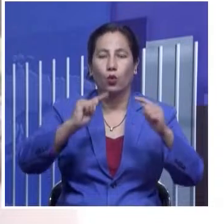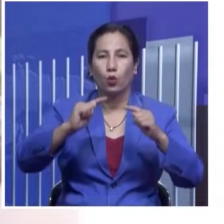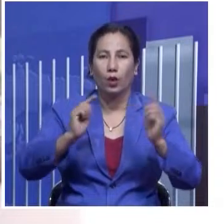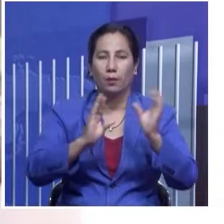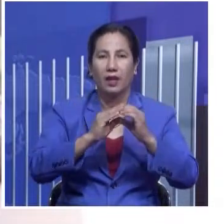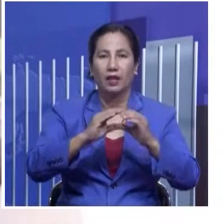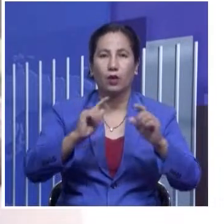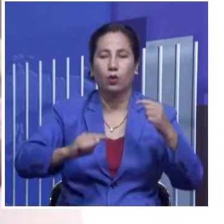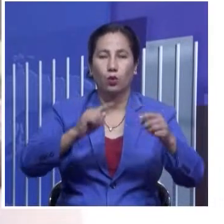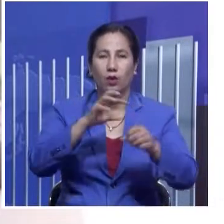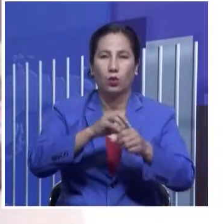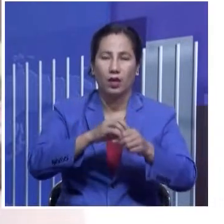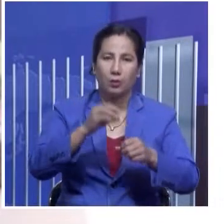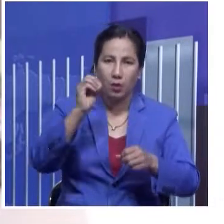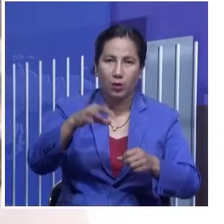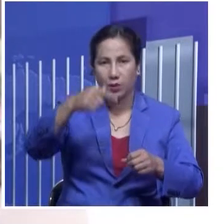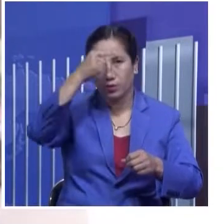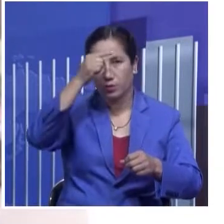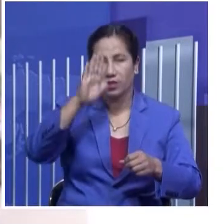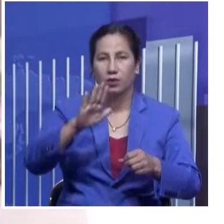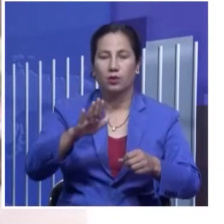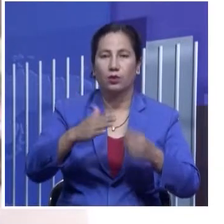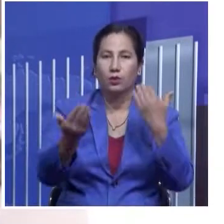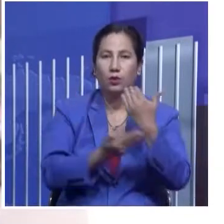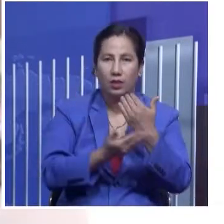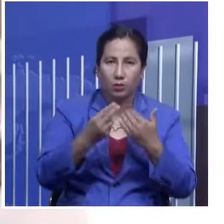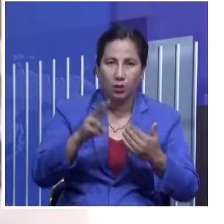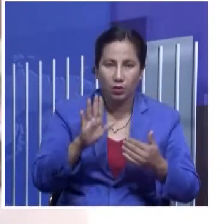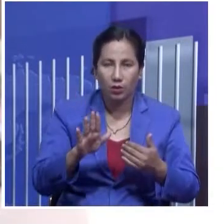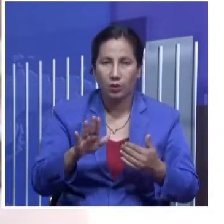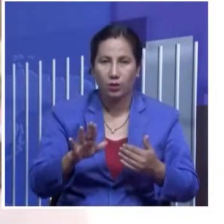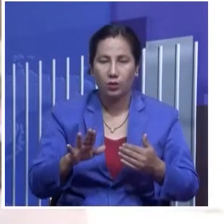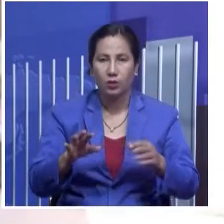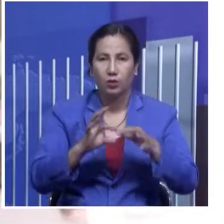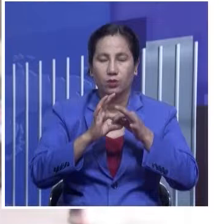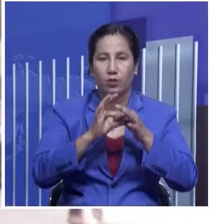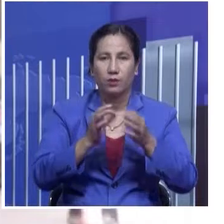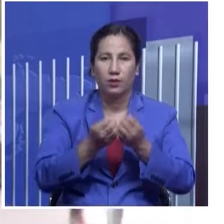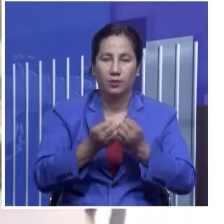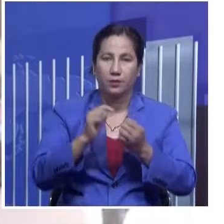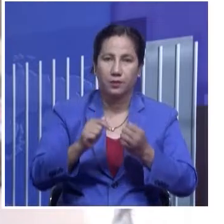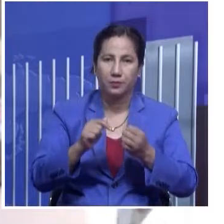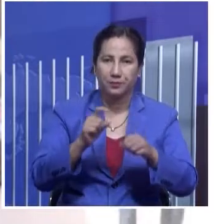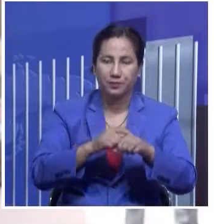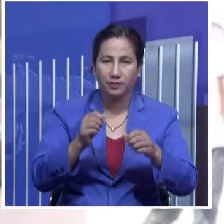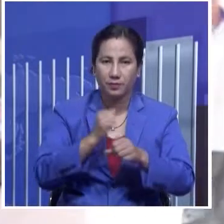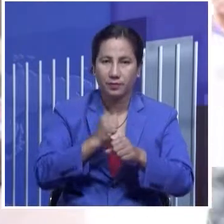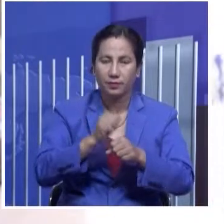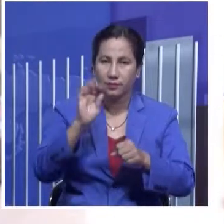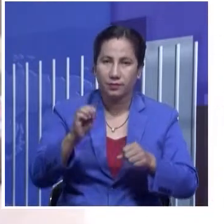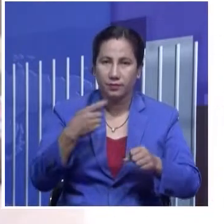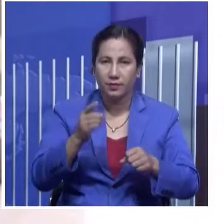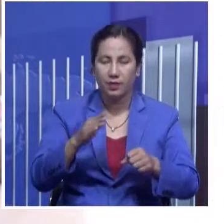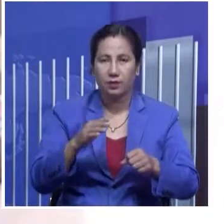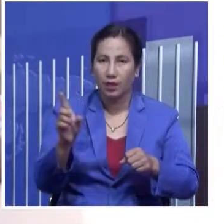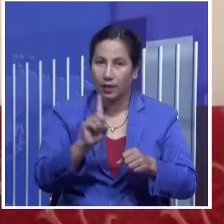वडामा त्यो परिरहेको समस्या छ जहाँ कटान भइरहेको छ त्यो उसलाई चाहिँ समन्वय गरेर त्यो मार्फत उसले काम गर्न सक्यो भने त्यो